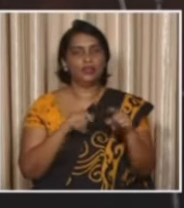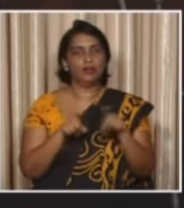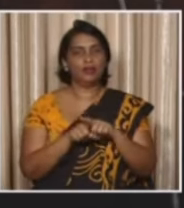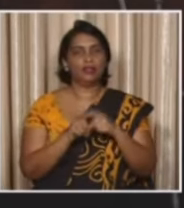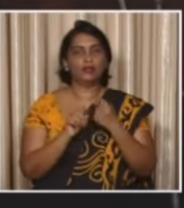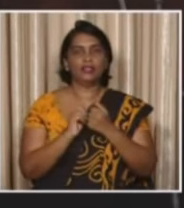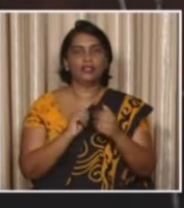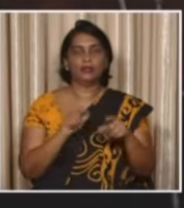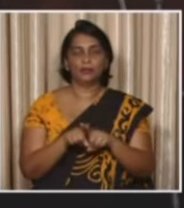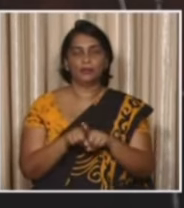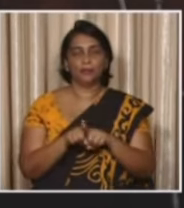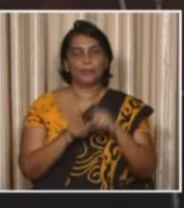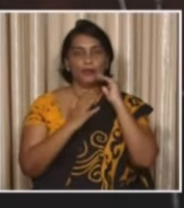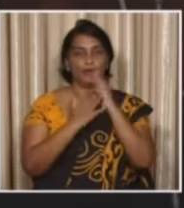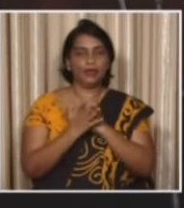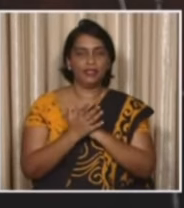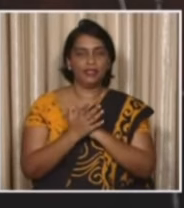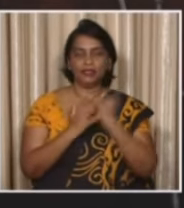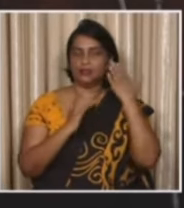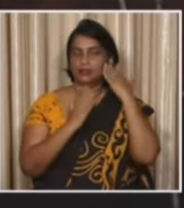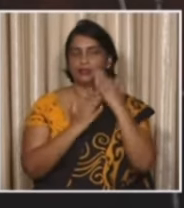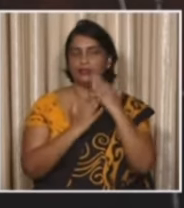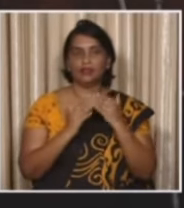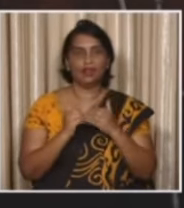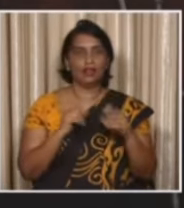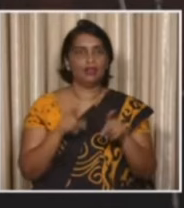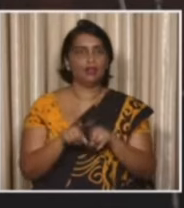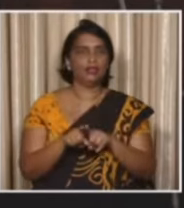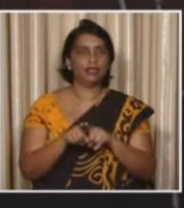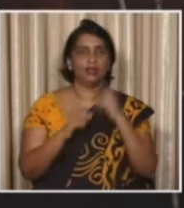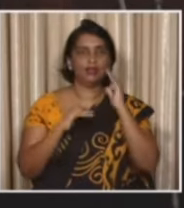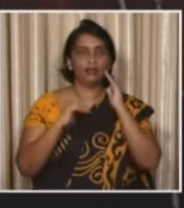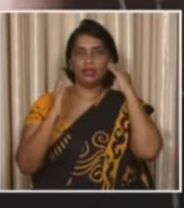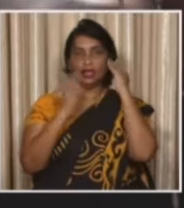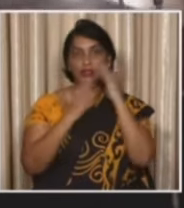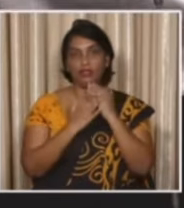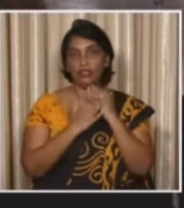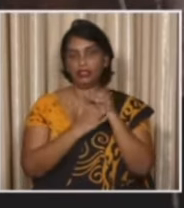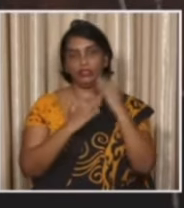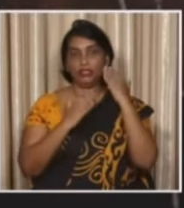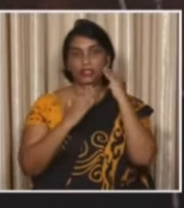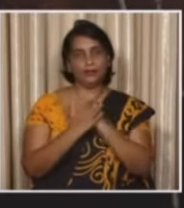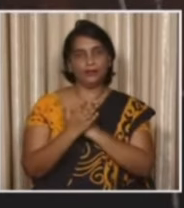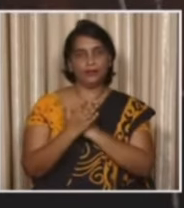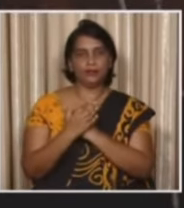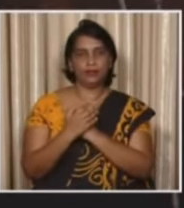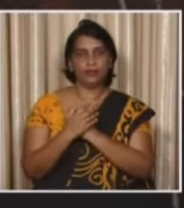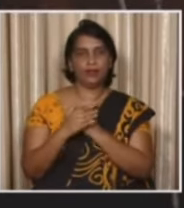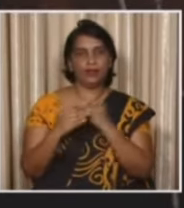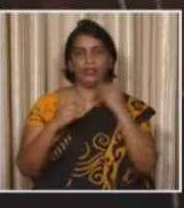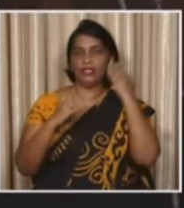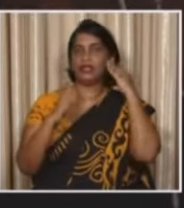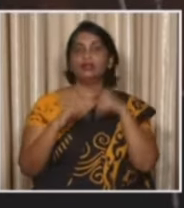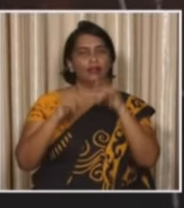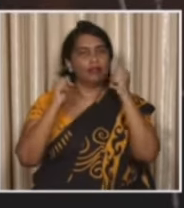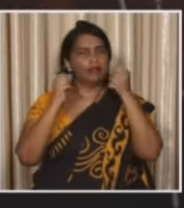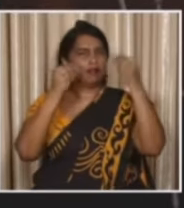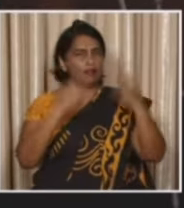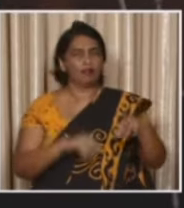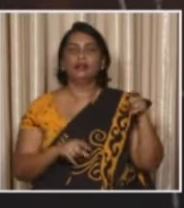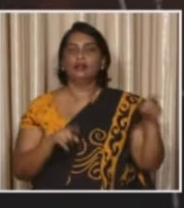వెడపిల్ల తీనవకీల దిగిన దిగట కివ్వవునాట ప్రాదేశీయ మట్టమే విమర్దిగత కిరీం సిద్ధకరాట ఏవో అసార్థక వెళ్ళా తీనో మేమని